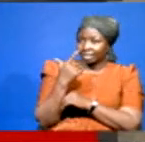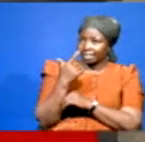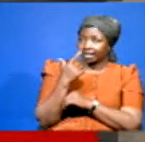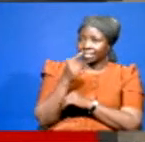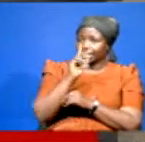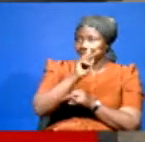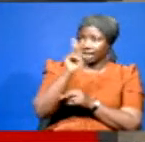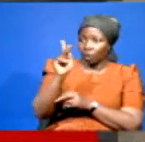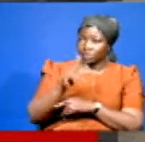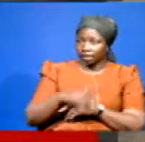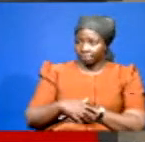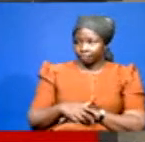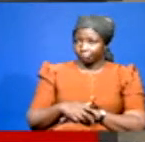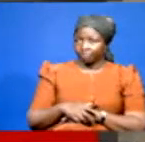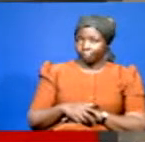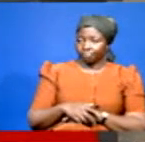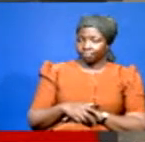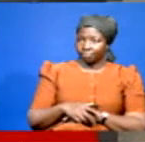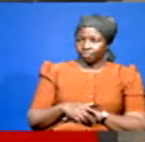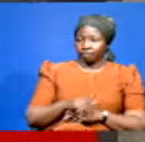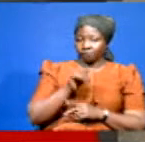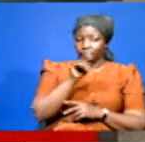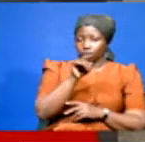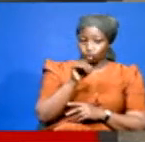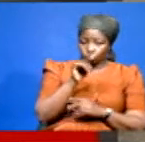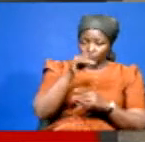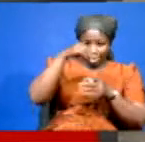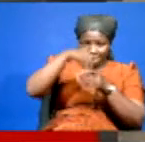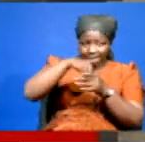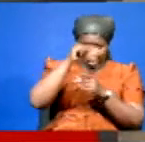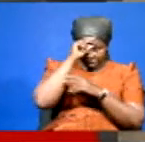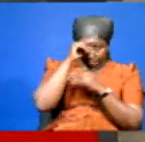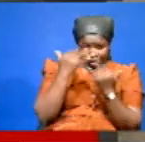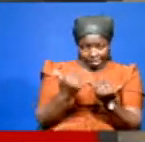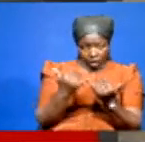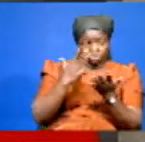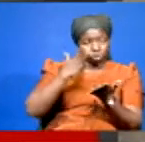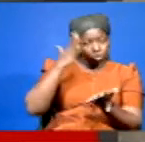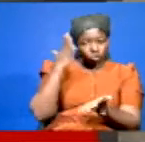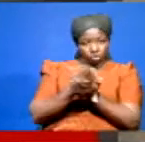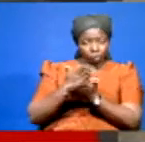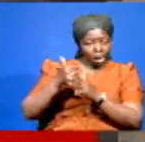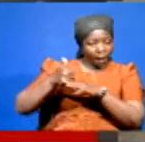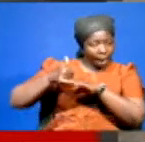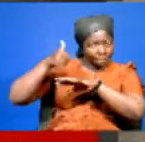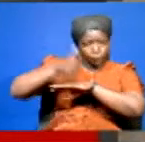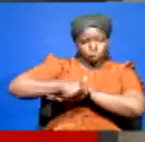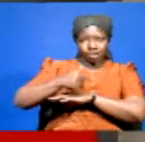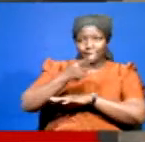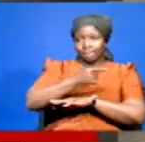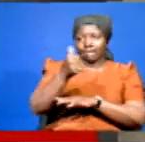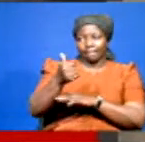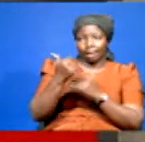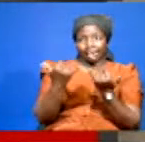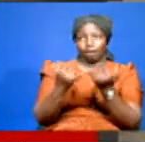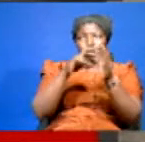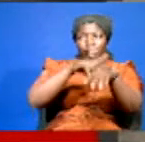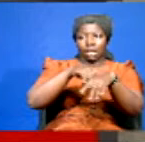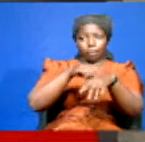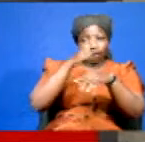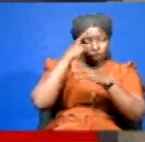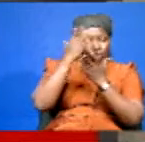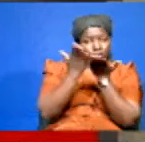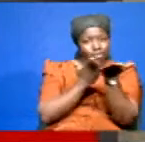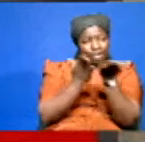Kenya Kwanza, mko serikali kwa sasa, tuache matusi. Ni wakati wa kutumikia wa Kenya.